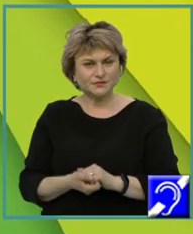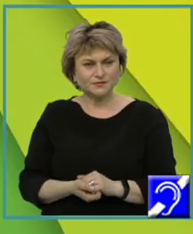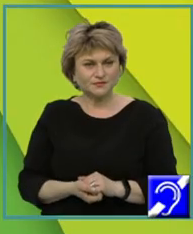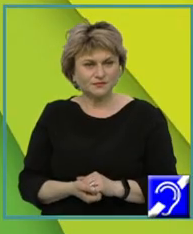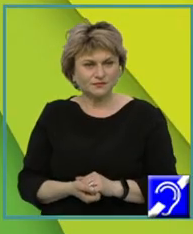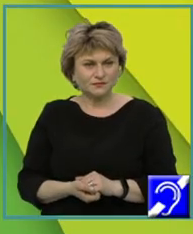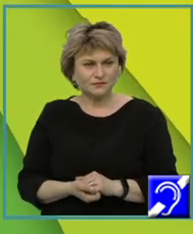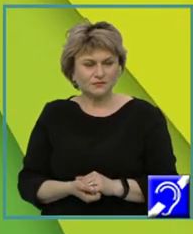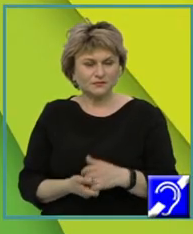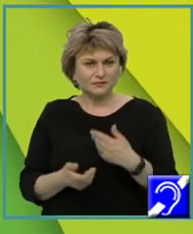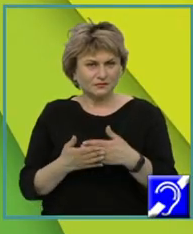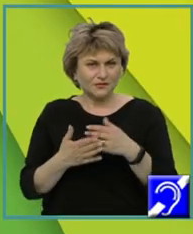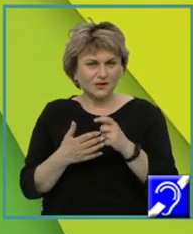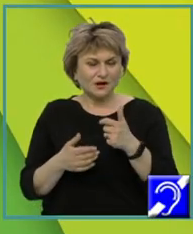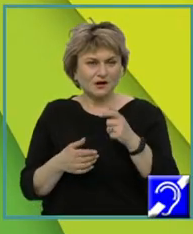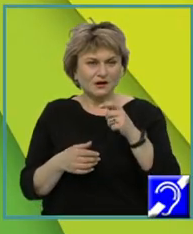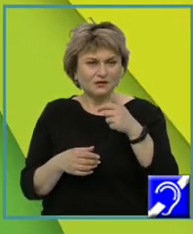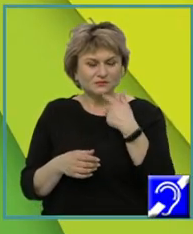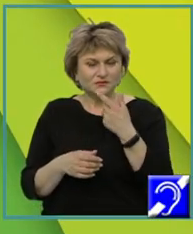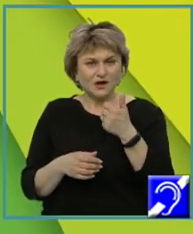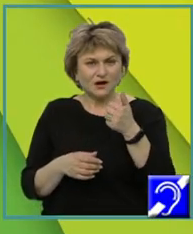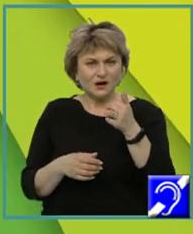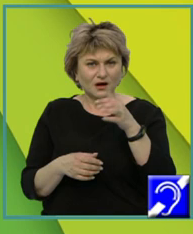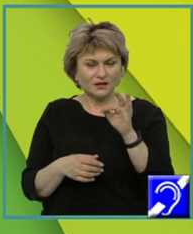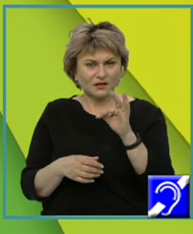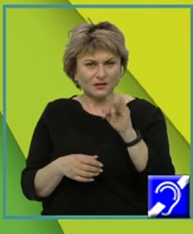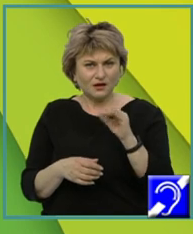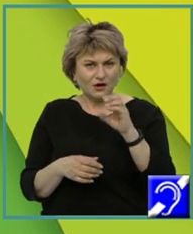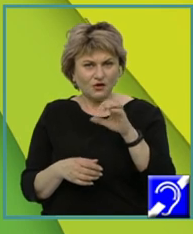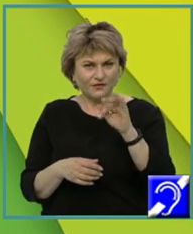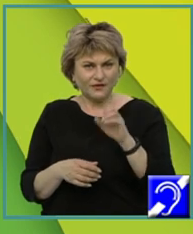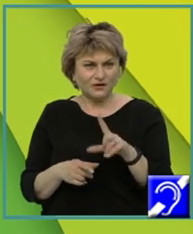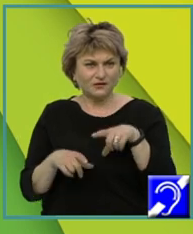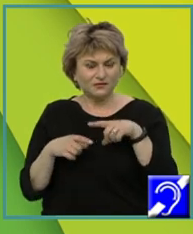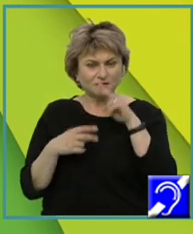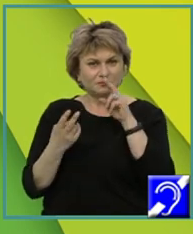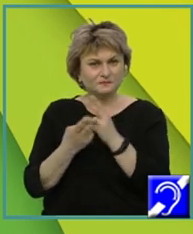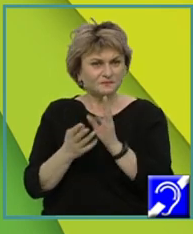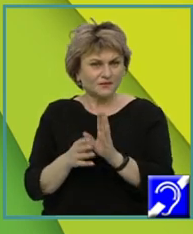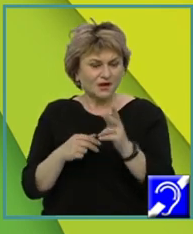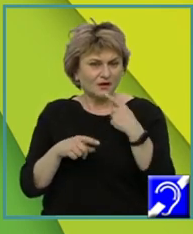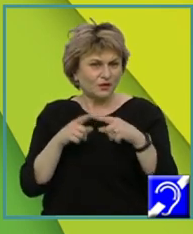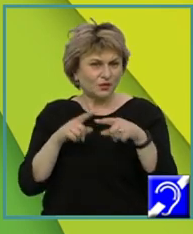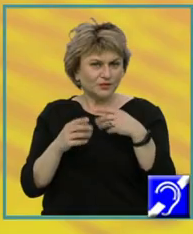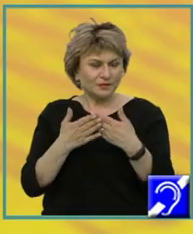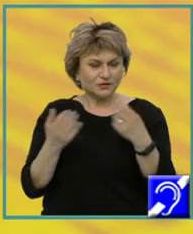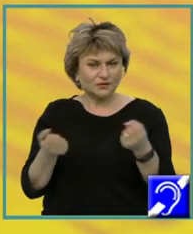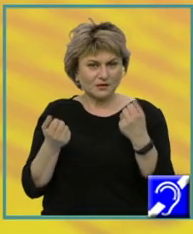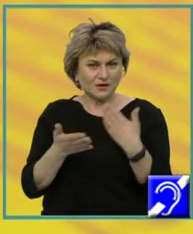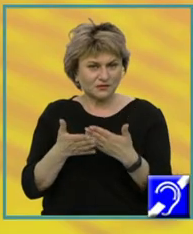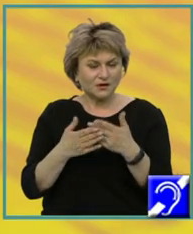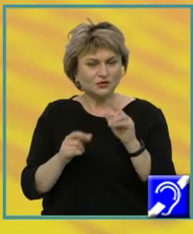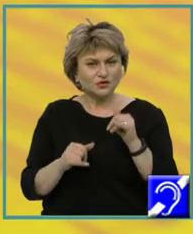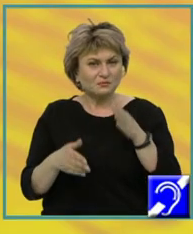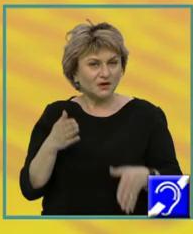vezi pe stilul anticalofil Care este specific lui Camil se luptă pentru treaba asta militează pentru